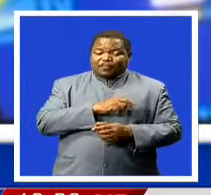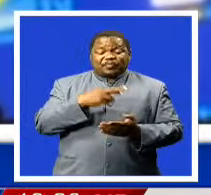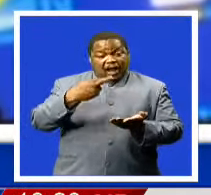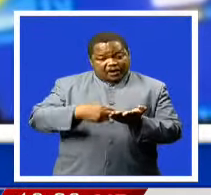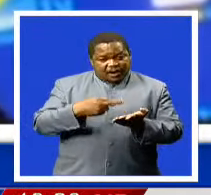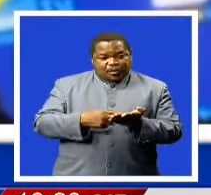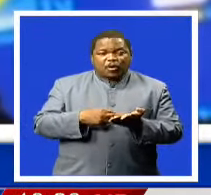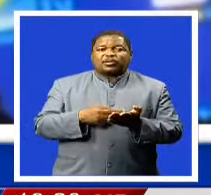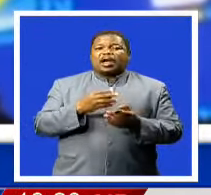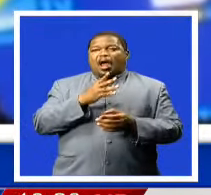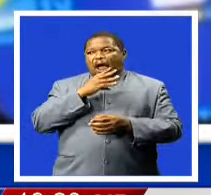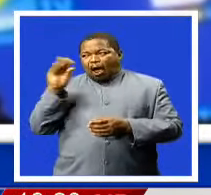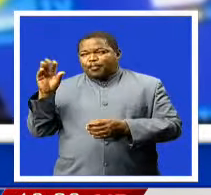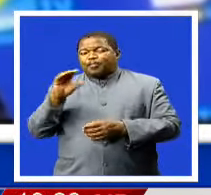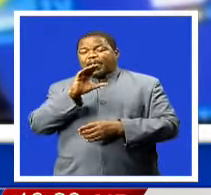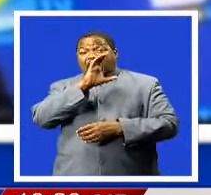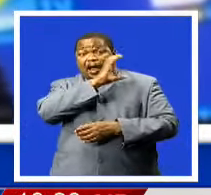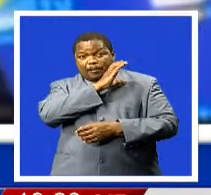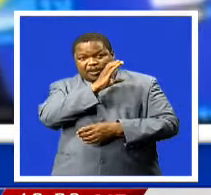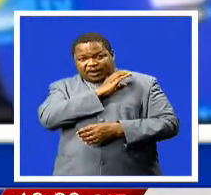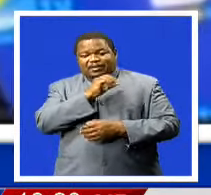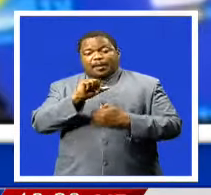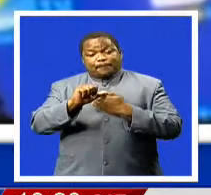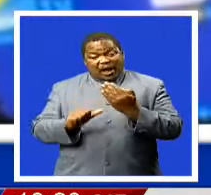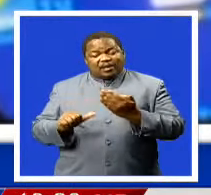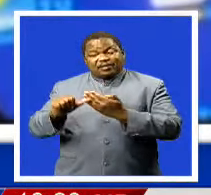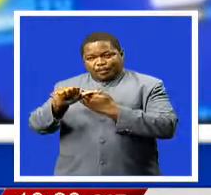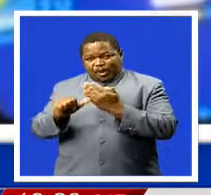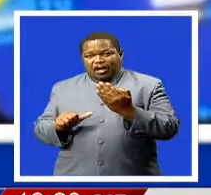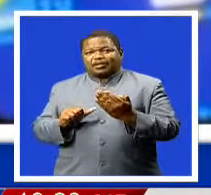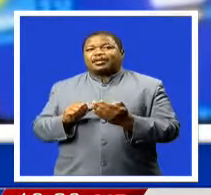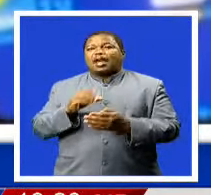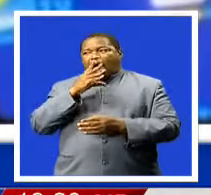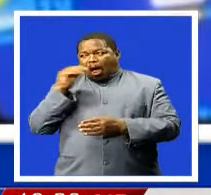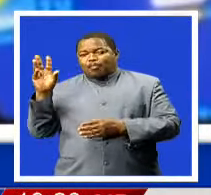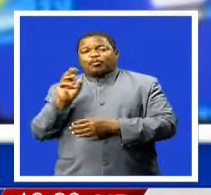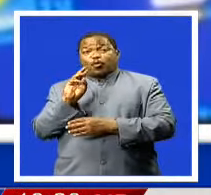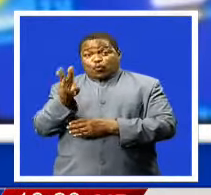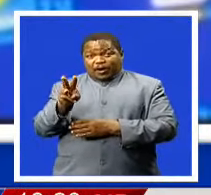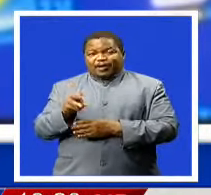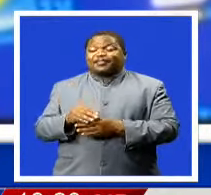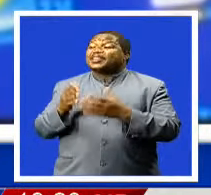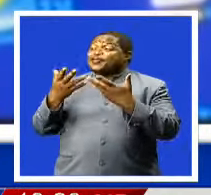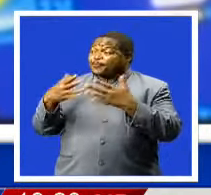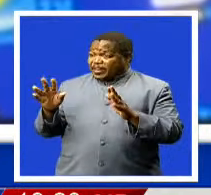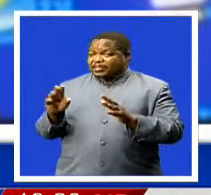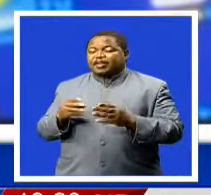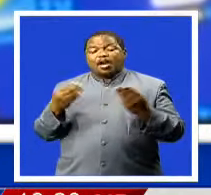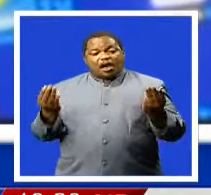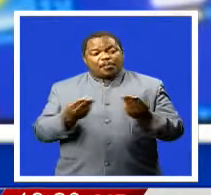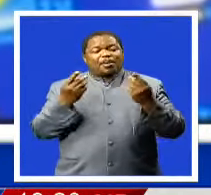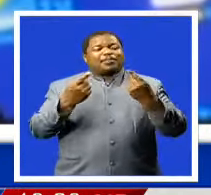inika I cabinet njalo ngenyanga sitabe sesiyabuye ezweni mine ndabe sengiyabuye ezweni kusho